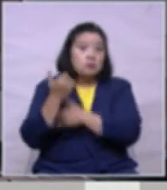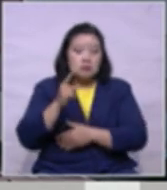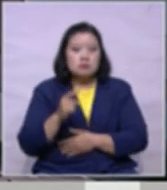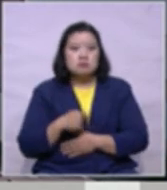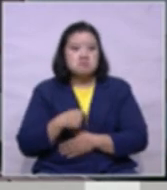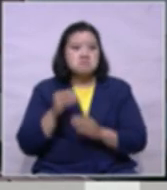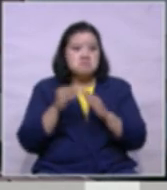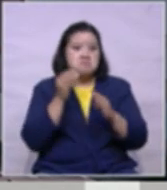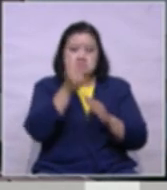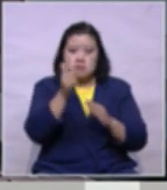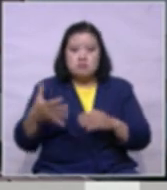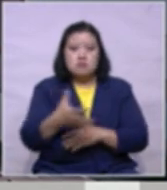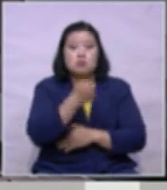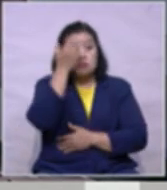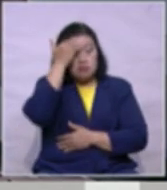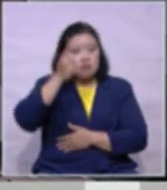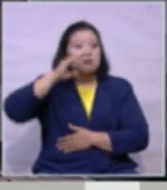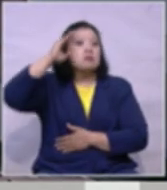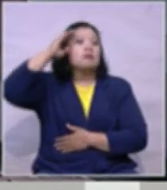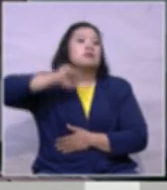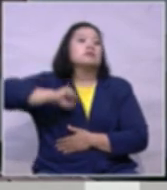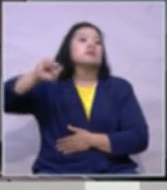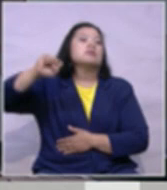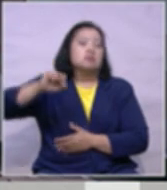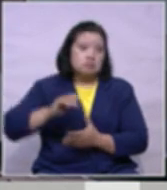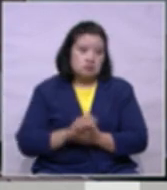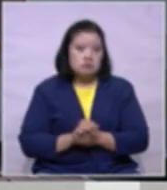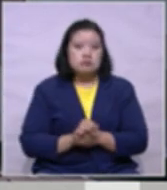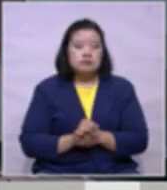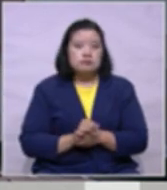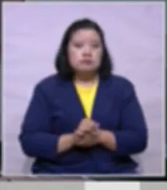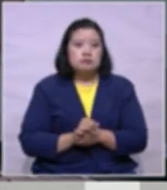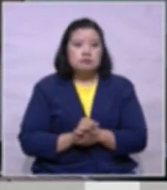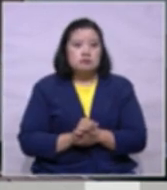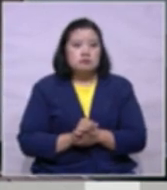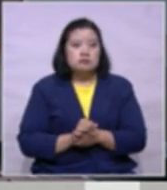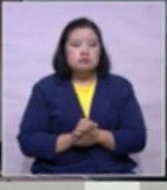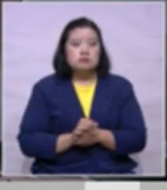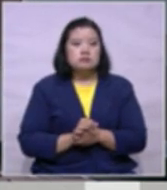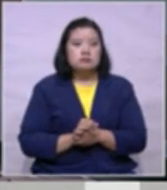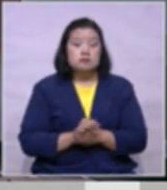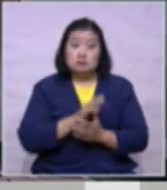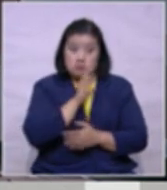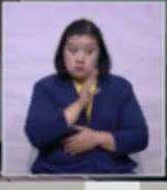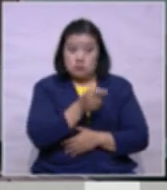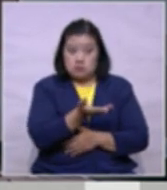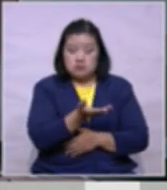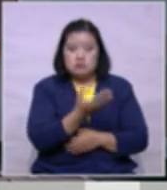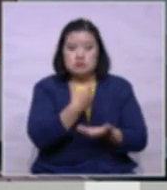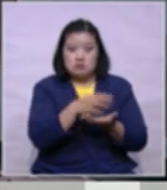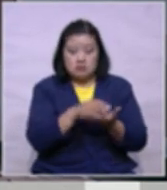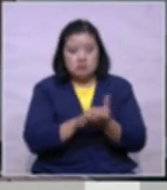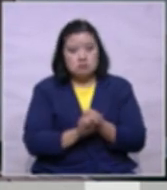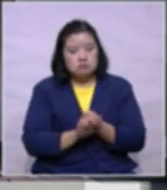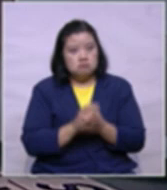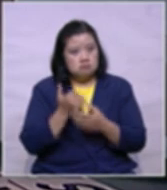ะว่าฝ่ายกบฏเป็นฝ่ายชนะฝ่ายยึดอำนาจเป็นฝ่ายชนะ แต่ว่าอย่างไรก็ดีเนี่ยถ้าไม่มีการ ถ้าเป็นอย่างนั้นจริงถ้าคุณชวัฒน์พูดถูกเนี่ยอาจารย์วันนอก็พูดถูกน